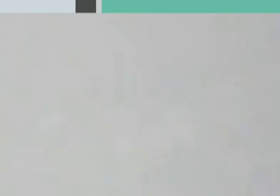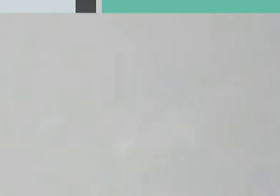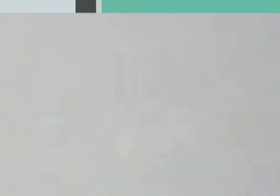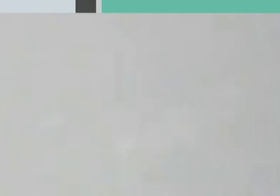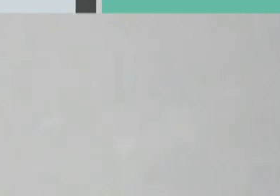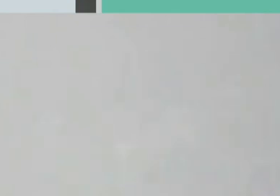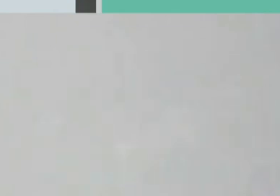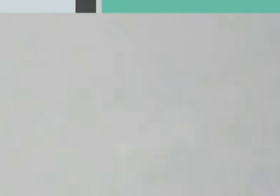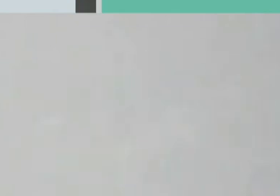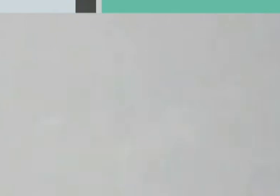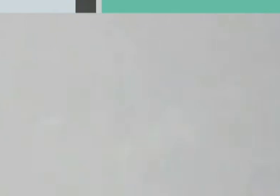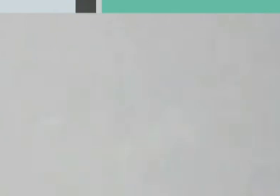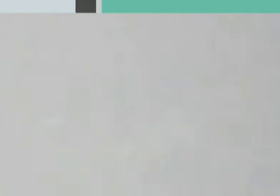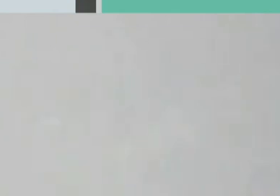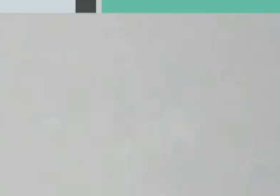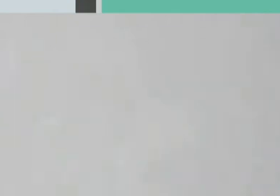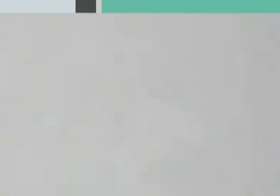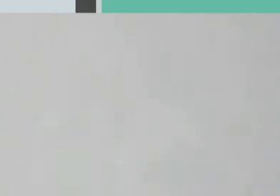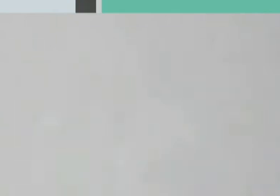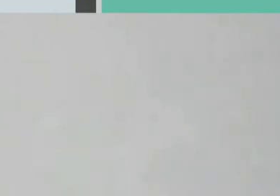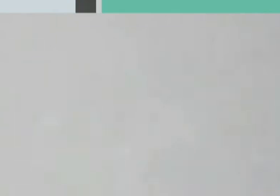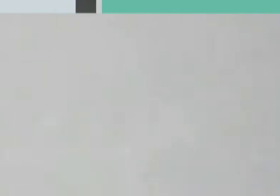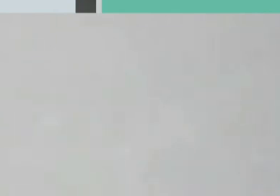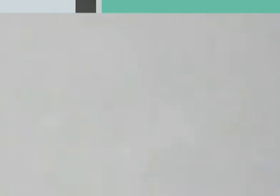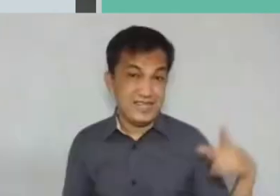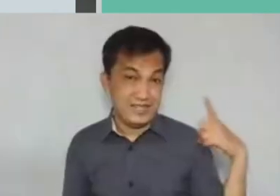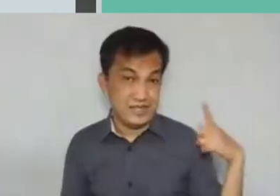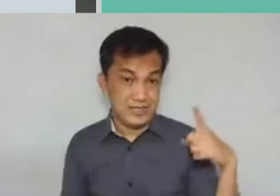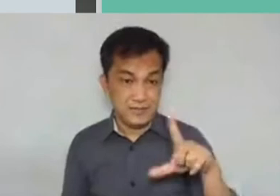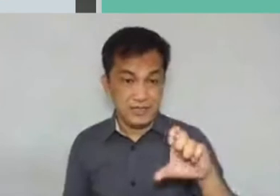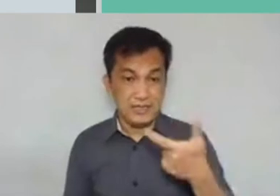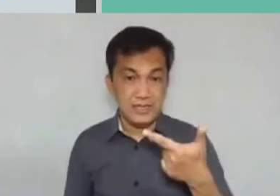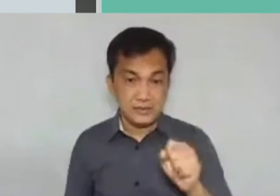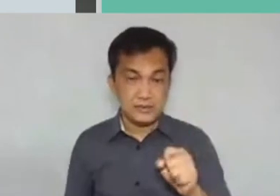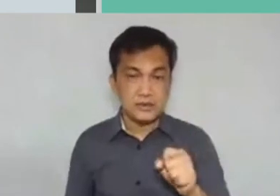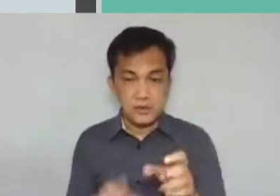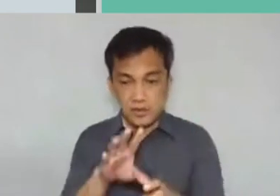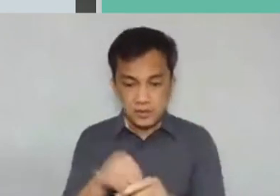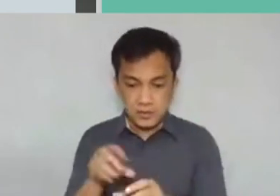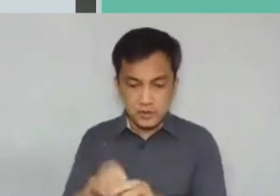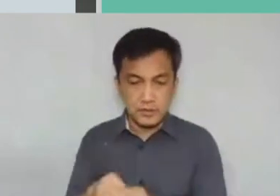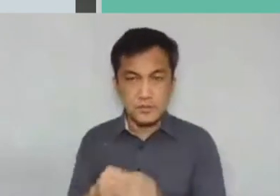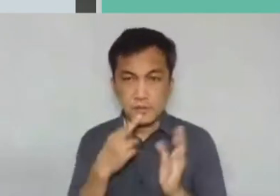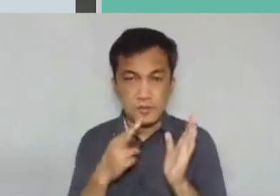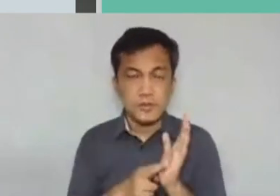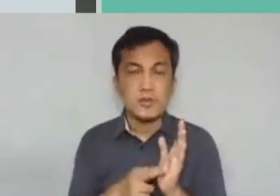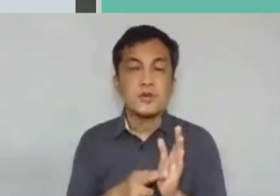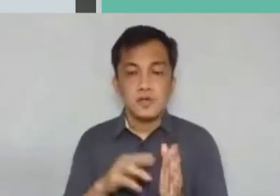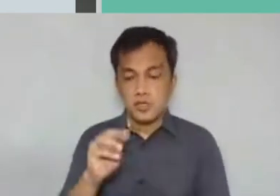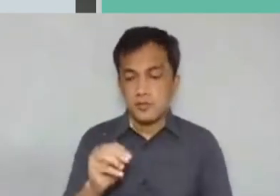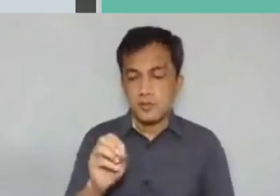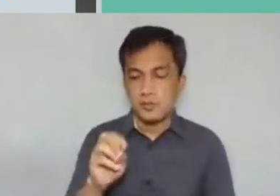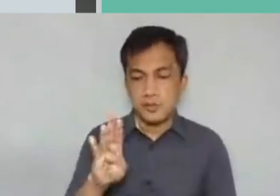dahil sa pinsala sa kanyang kaliwang binti ay kalakip sa mga pinagsama-samang mga ulat ng morbidity at mortality.